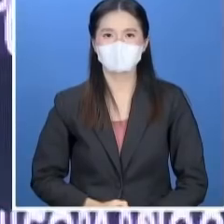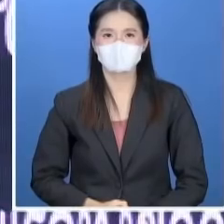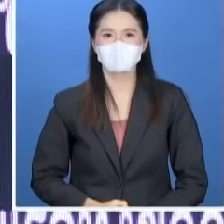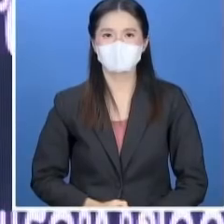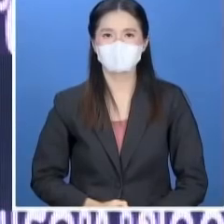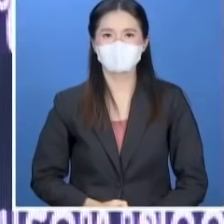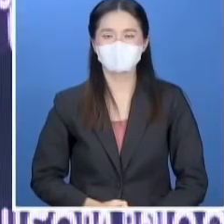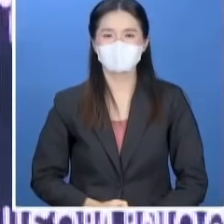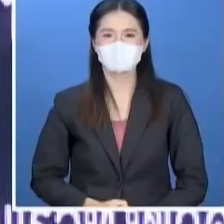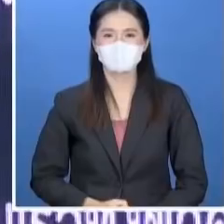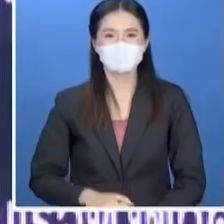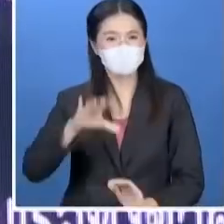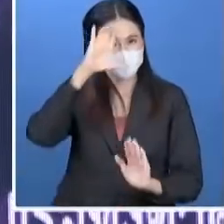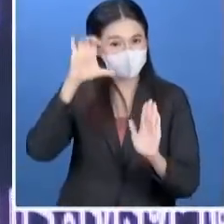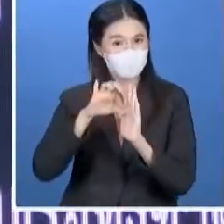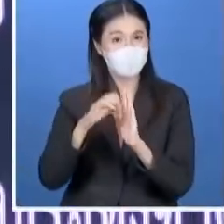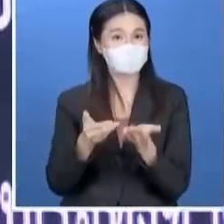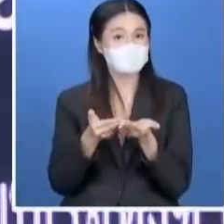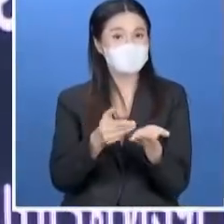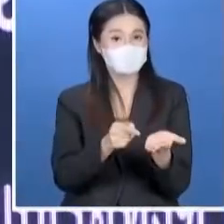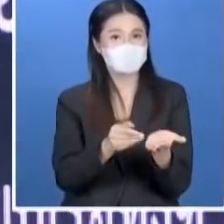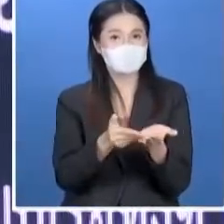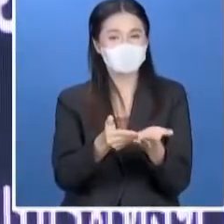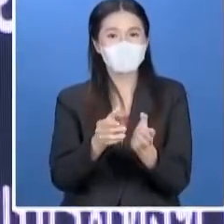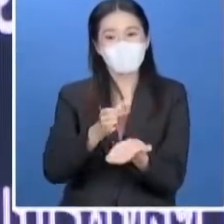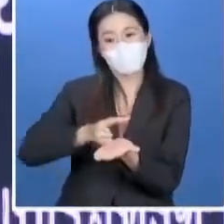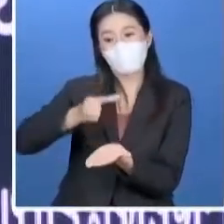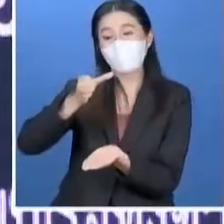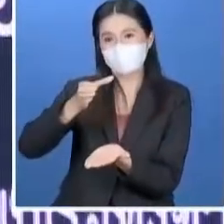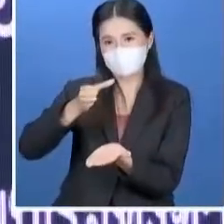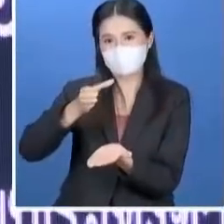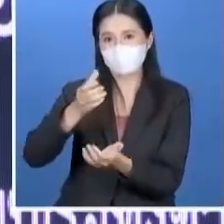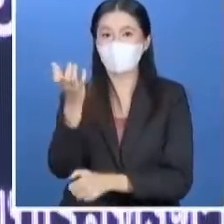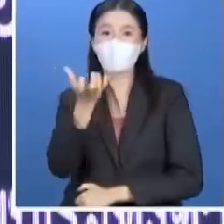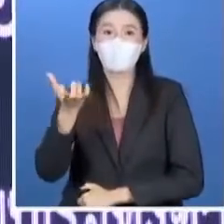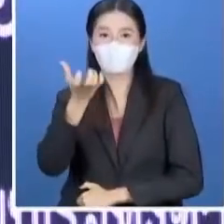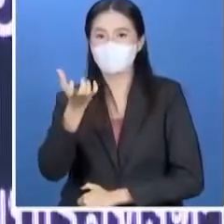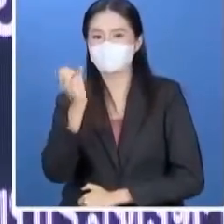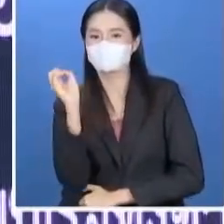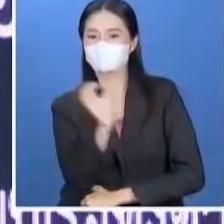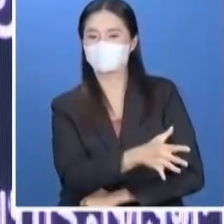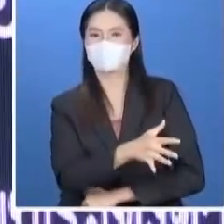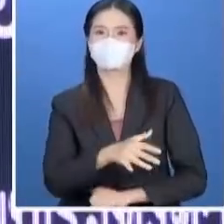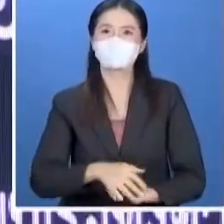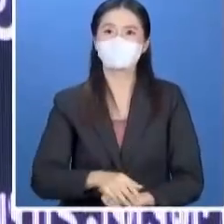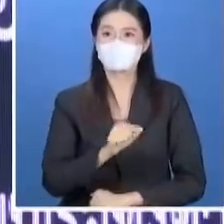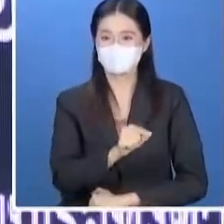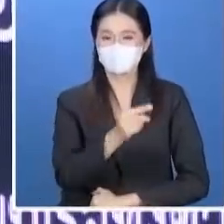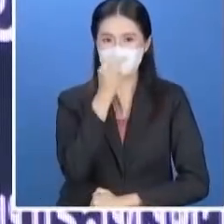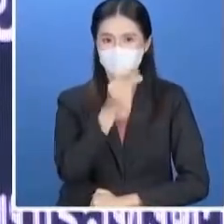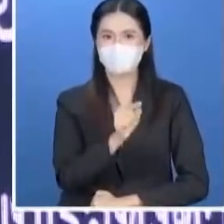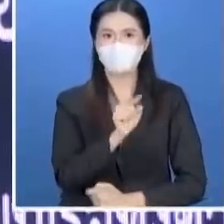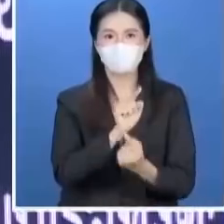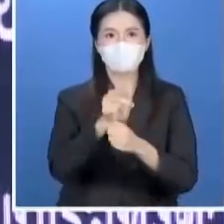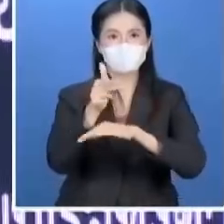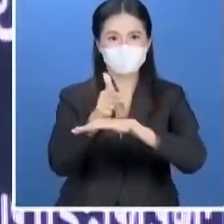เป็นภาพนาทีที่คนบนเรือทิ้งขวดและแก้วไวน์ลงน้ำนี่ค่ะ นี่เหรอฮะ เป็นภาพที่